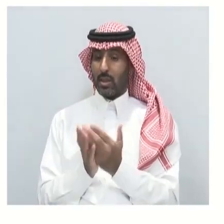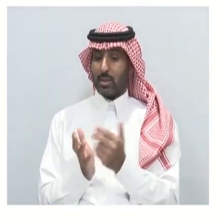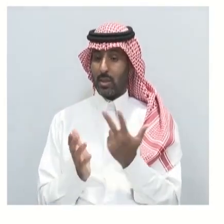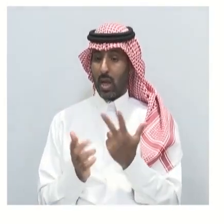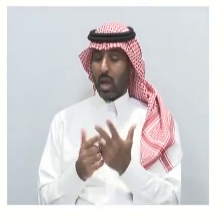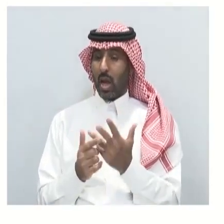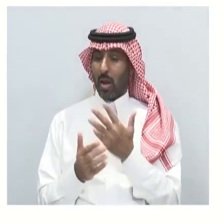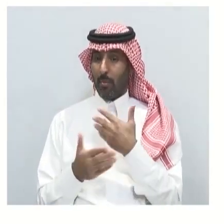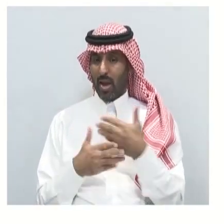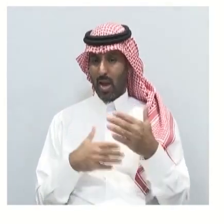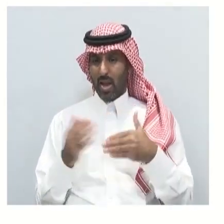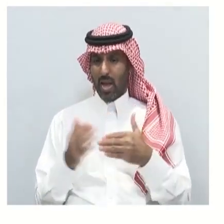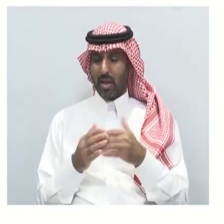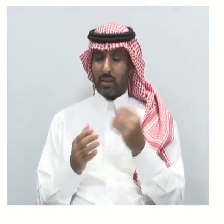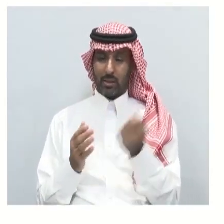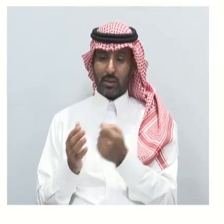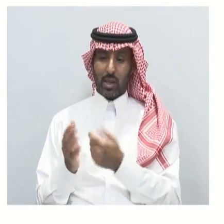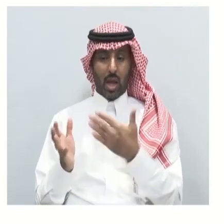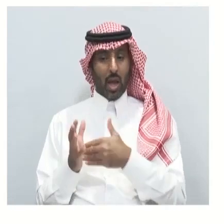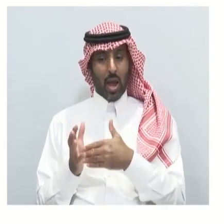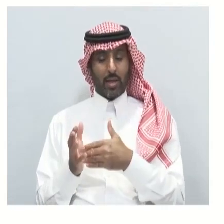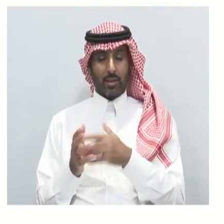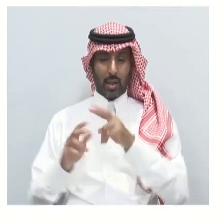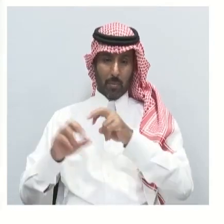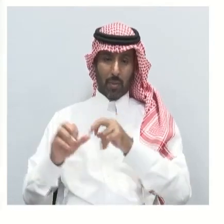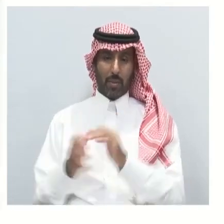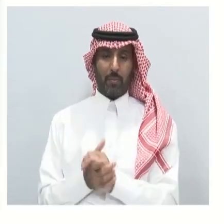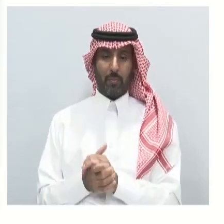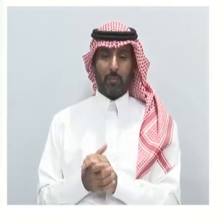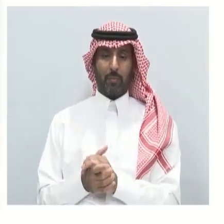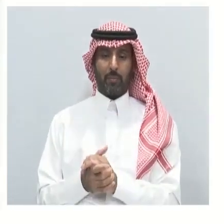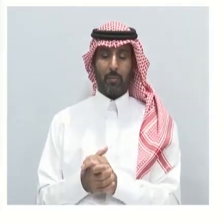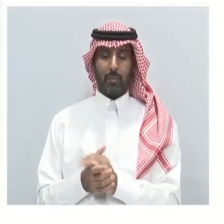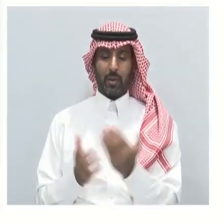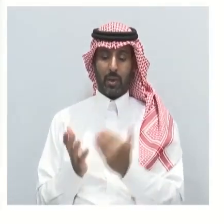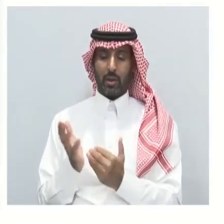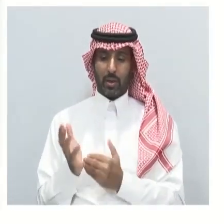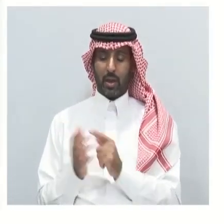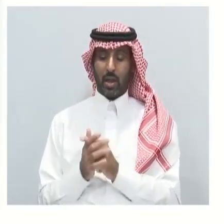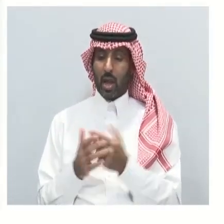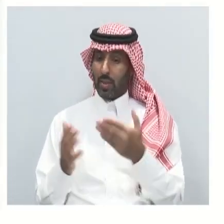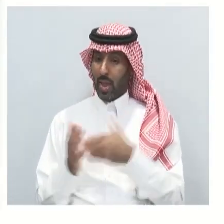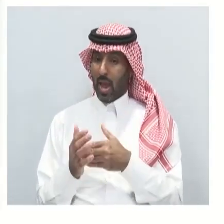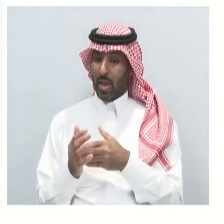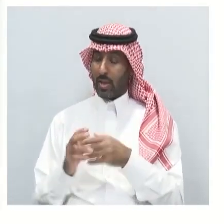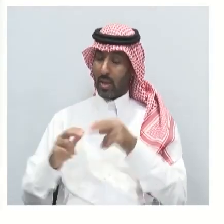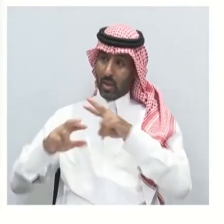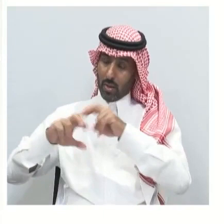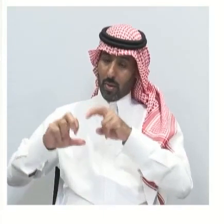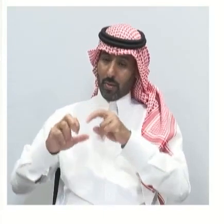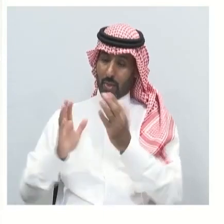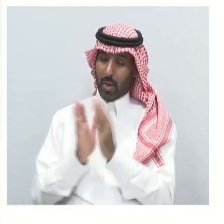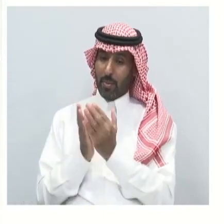والتي هي مهاره اعداد خاتمه البحث حيث تعد خاتمه البحث من اهم